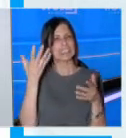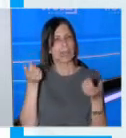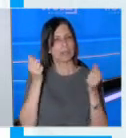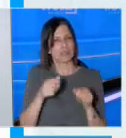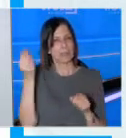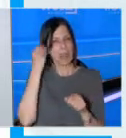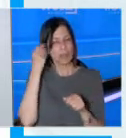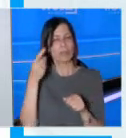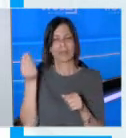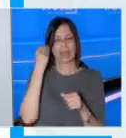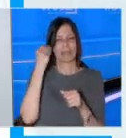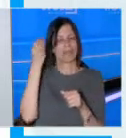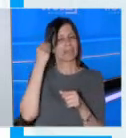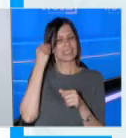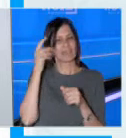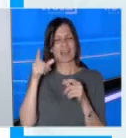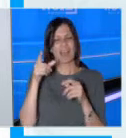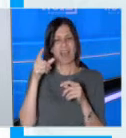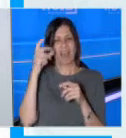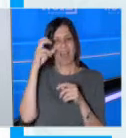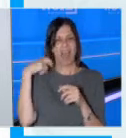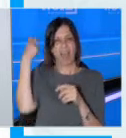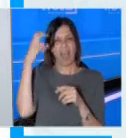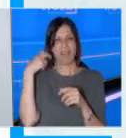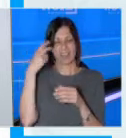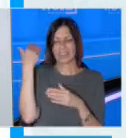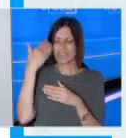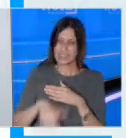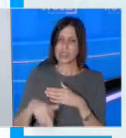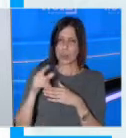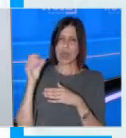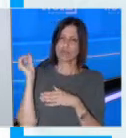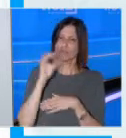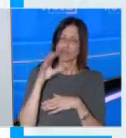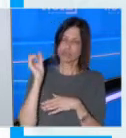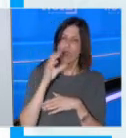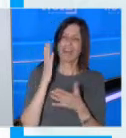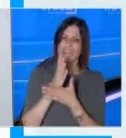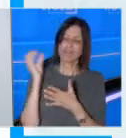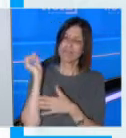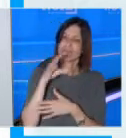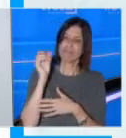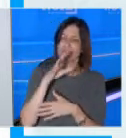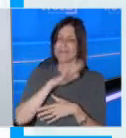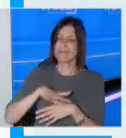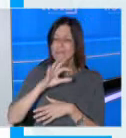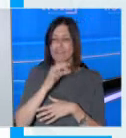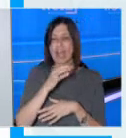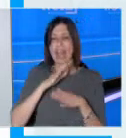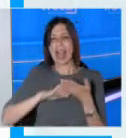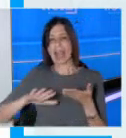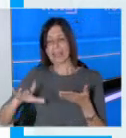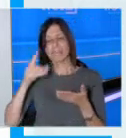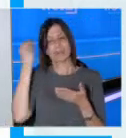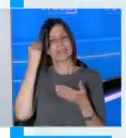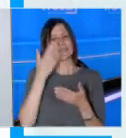ובכן תלמידי בית הספר הערבי הצמוד למתחם המכינה, הספיקו להשליך הבוקר כבר כמה פעמים, אבנים על אזור הגנים ובית הספר